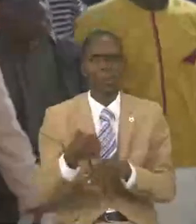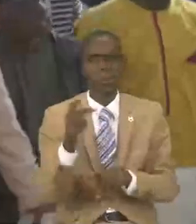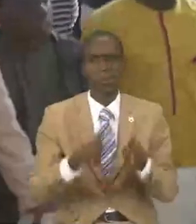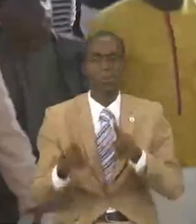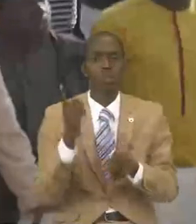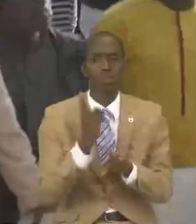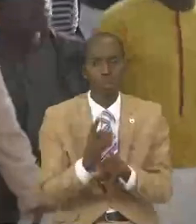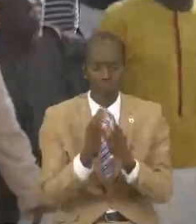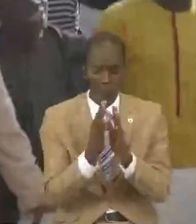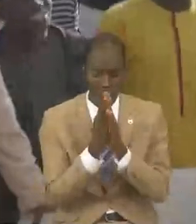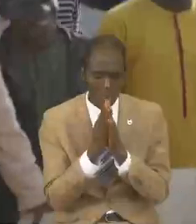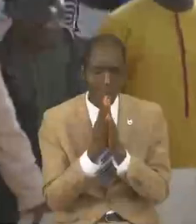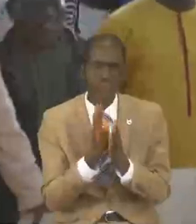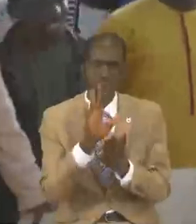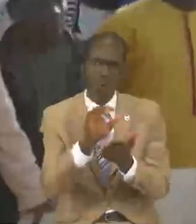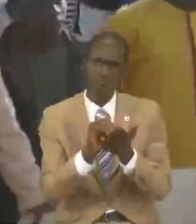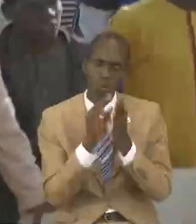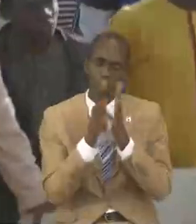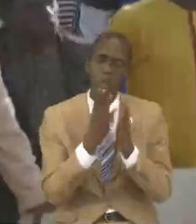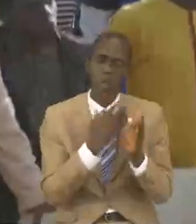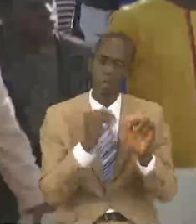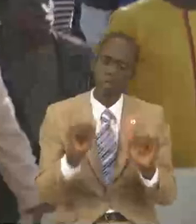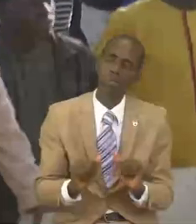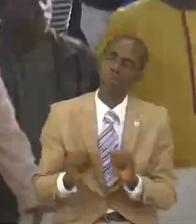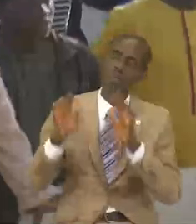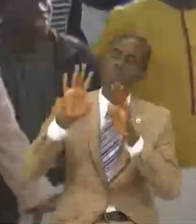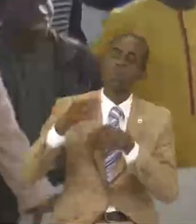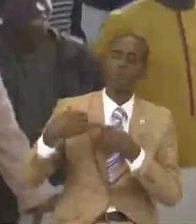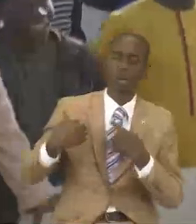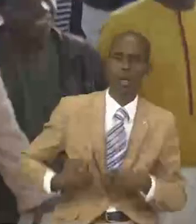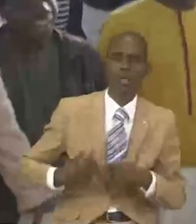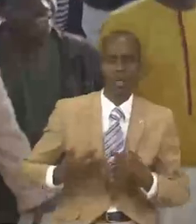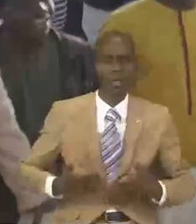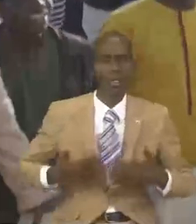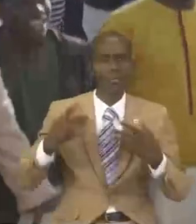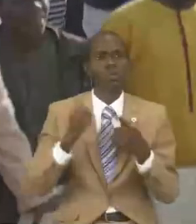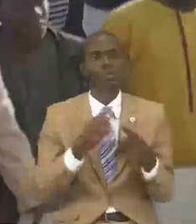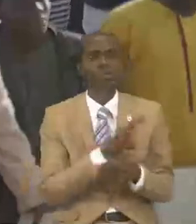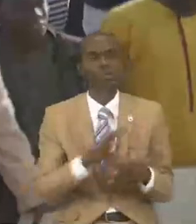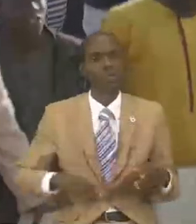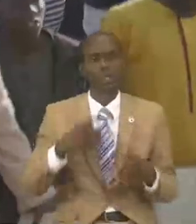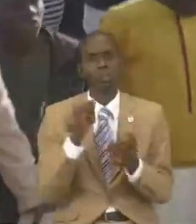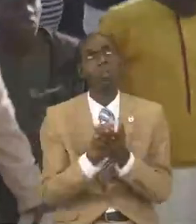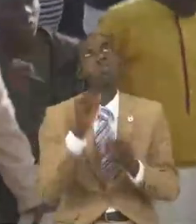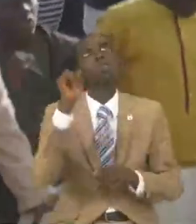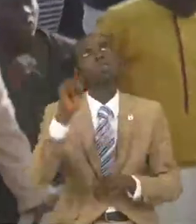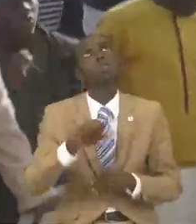Prie. Et concentre ton cœur, ta vie sur Christ. Et dis oui,